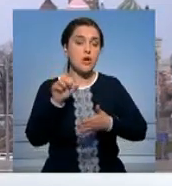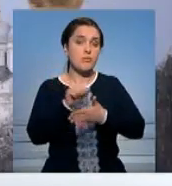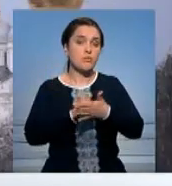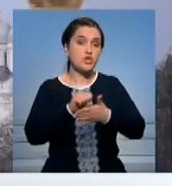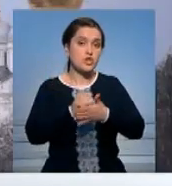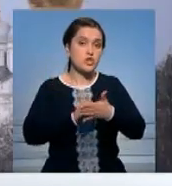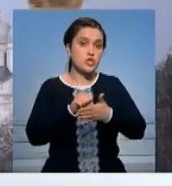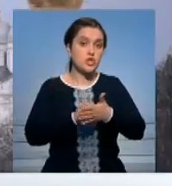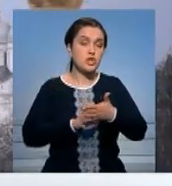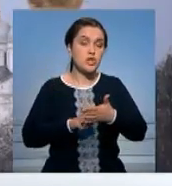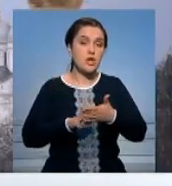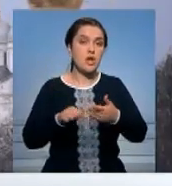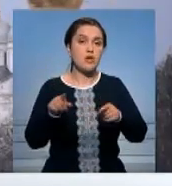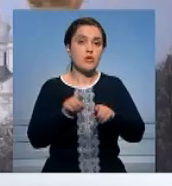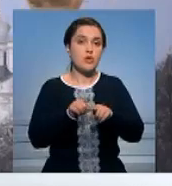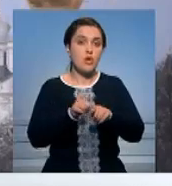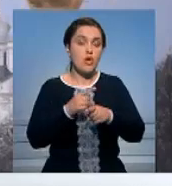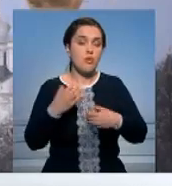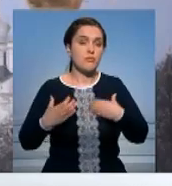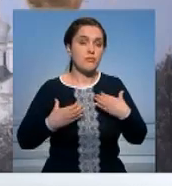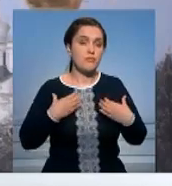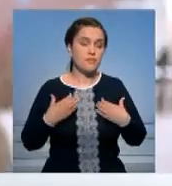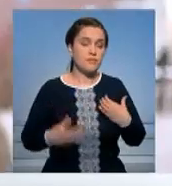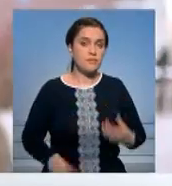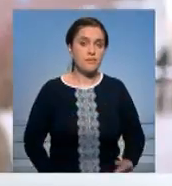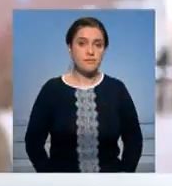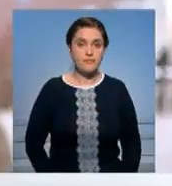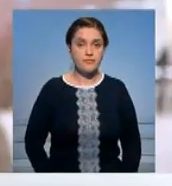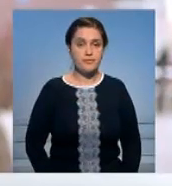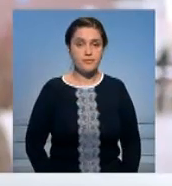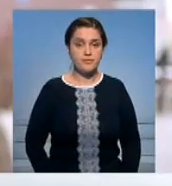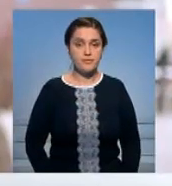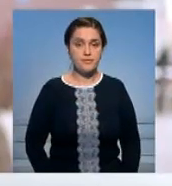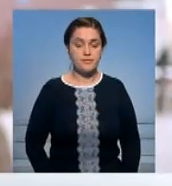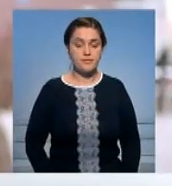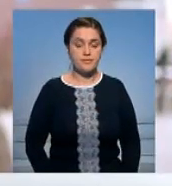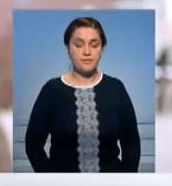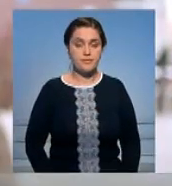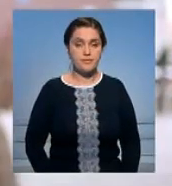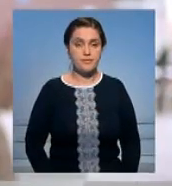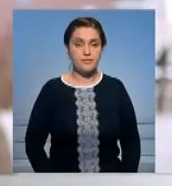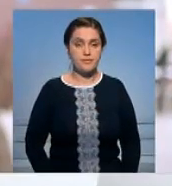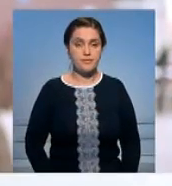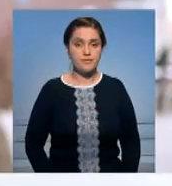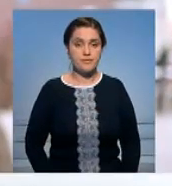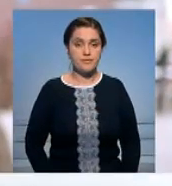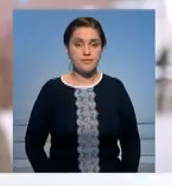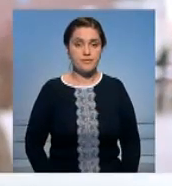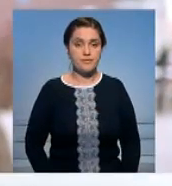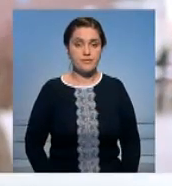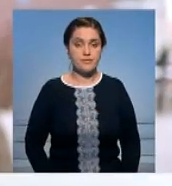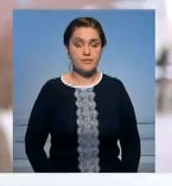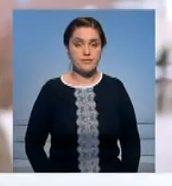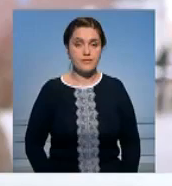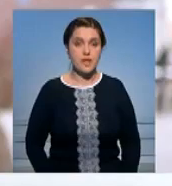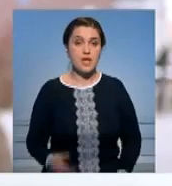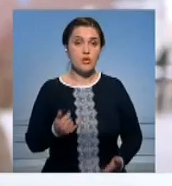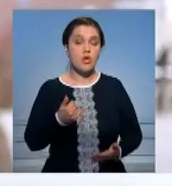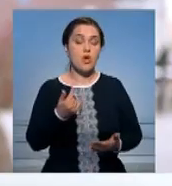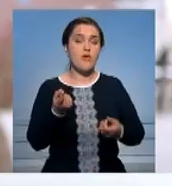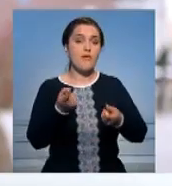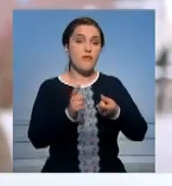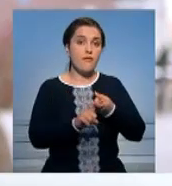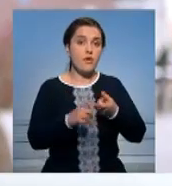угрозу их распространения на операции с российским госдолгом. Мы в связи с новым этими распродажами, в связи с новым пакетом санкций США,